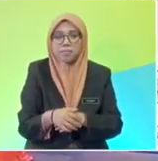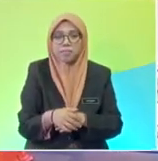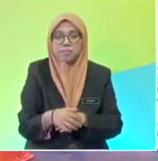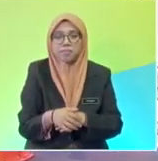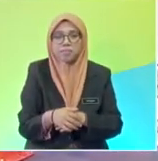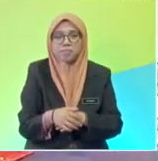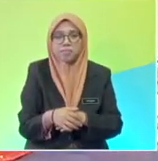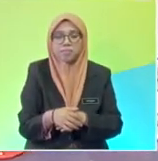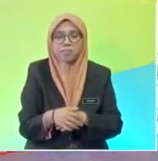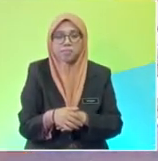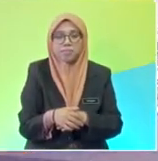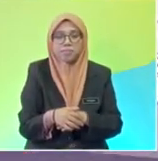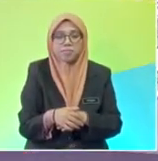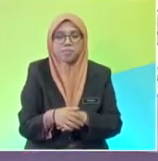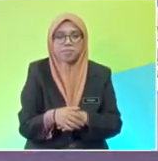ni berpusing kan, cikgu?